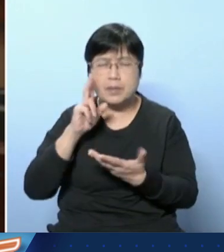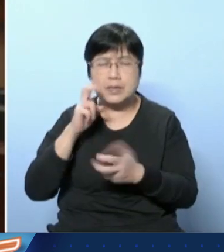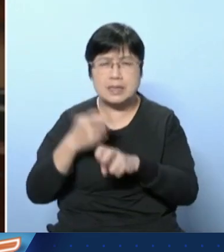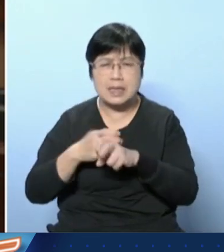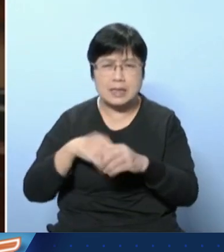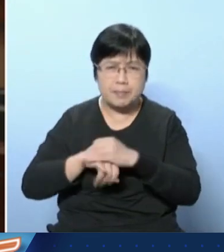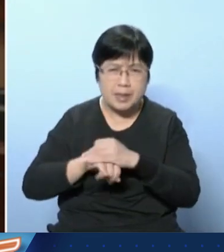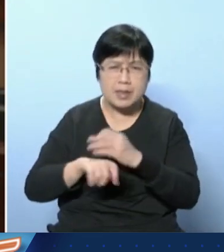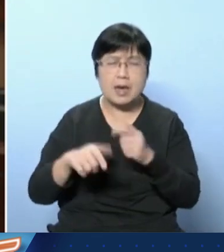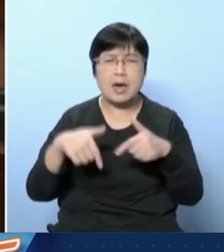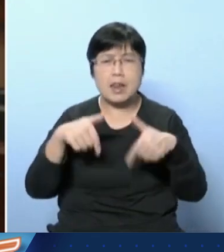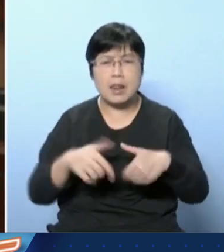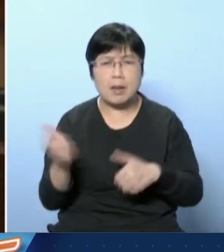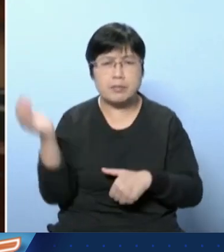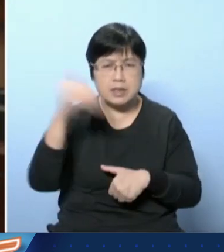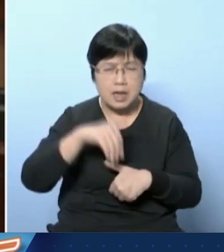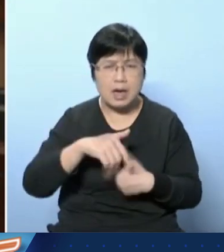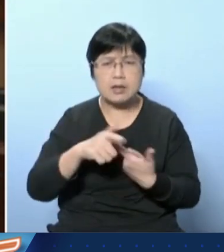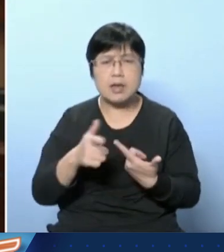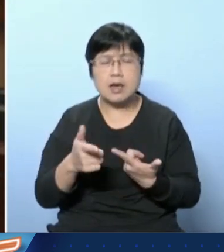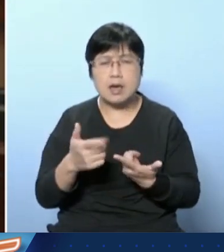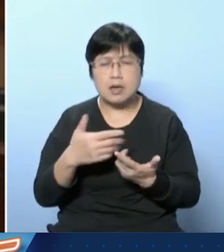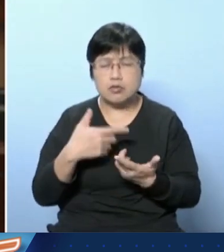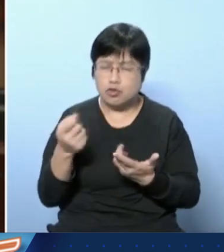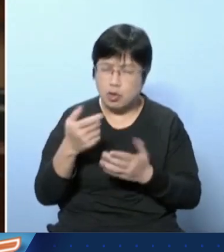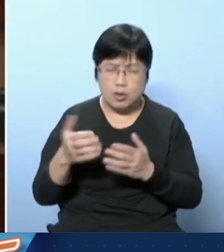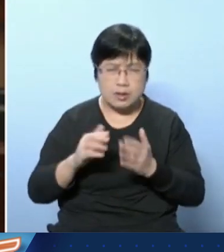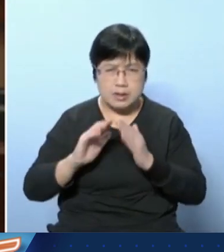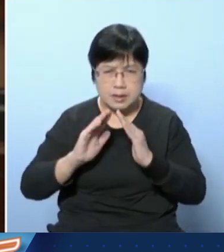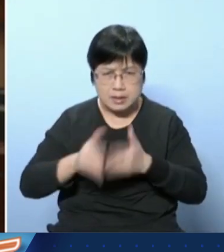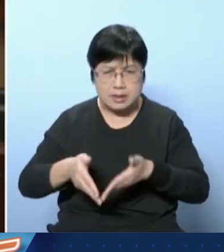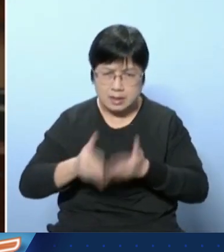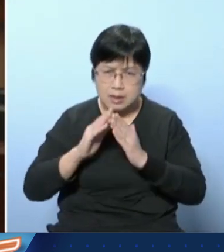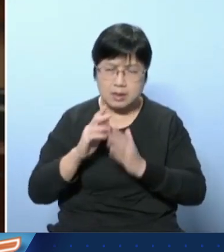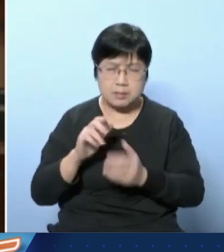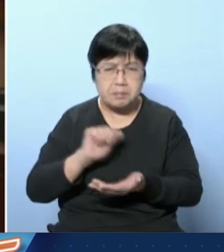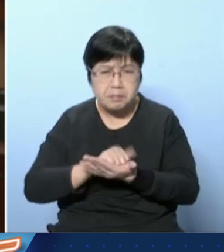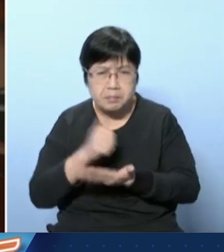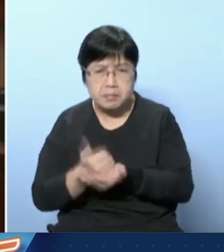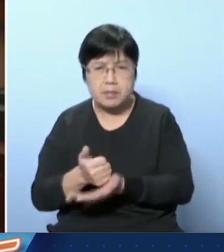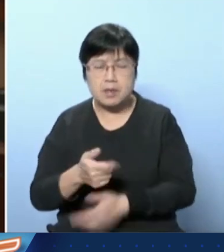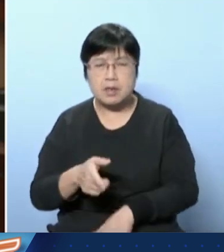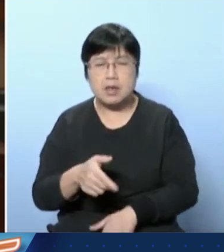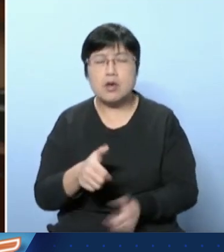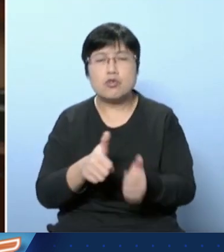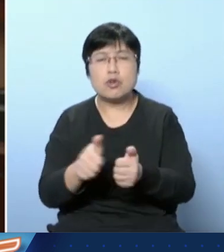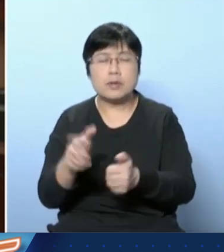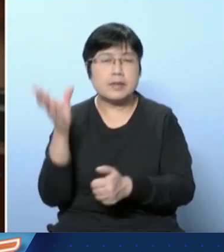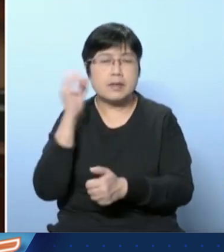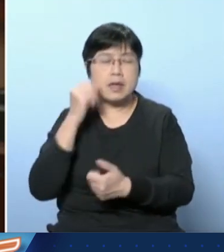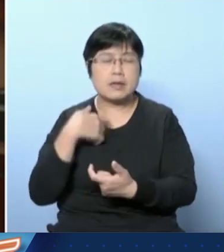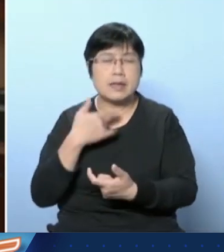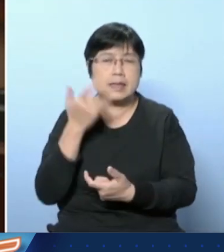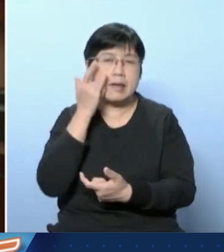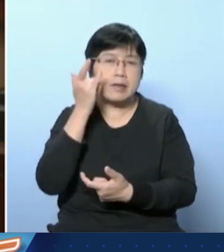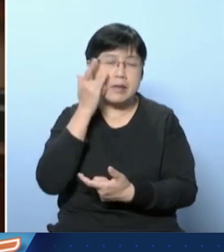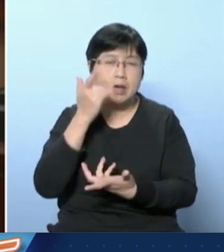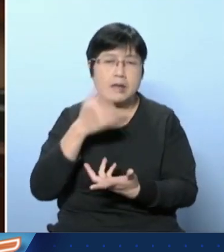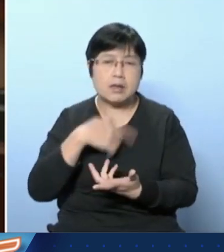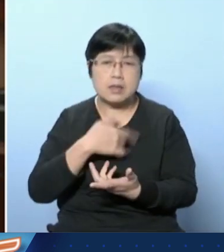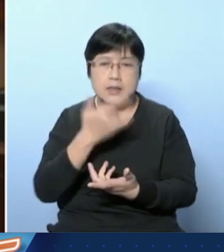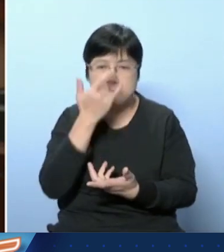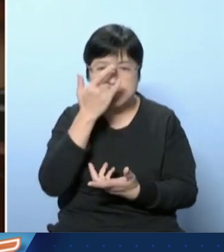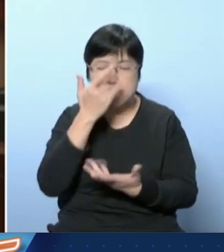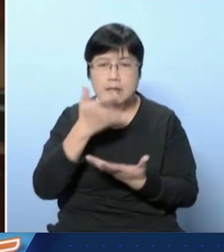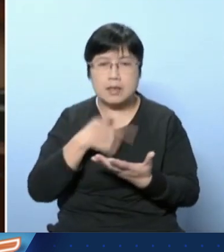尾、南山村等等的重建的可能性。另一方面，也特別感謝司長聽了我們啟德的居民的意見，是會做一個啟德的